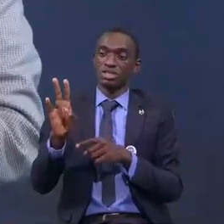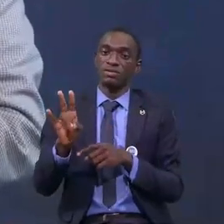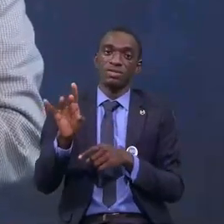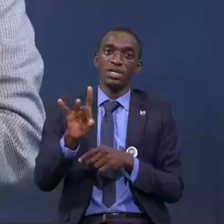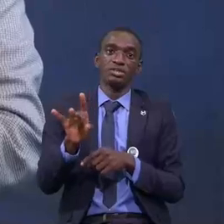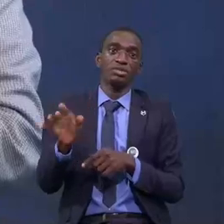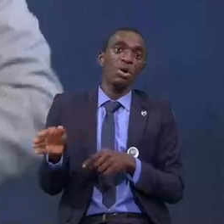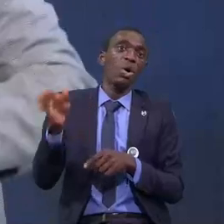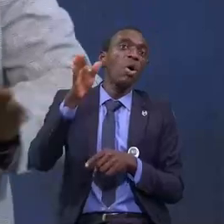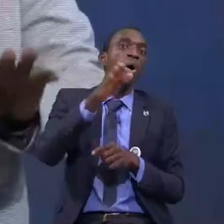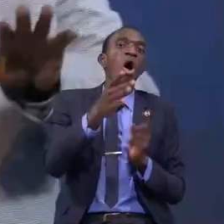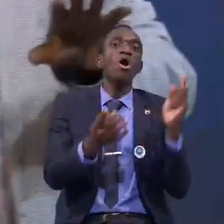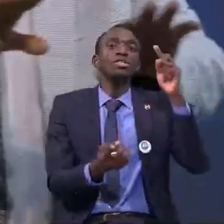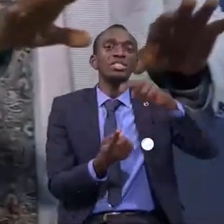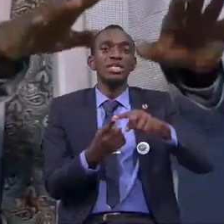jusqu'à la fin de sa vie,